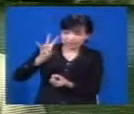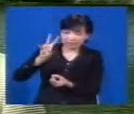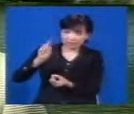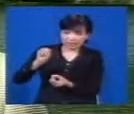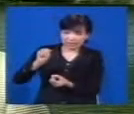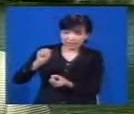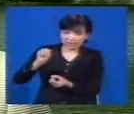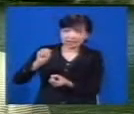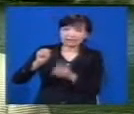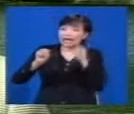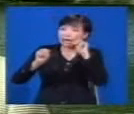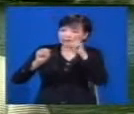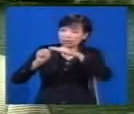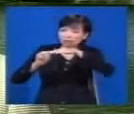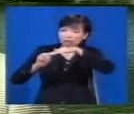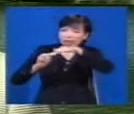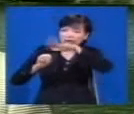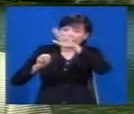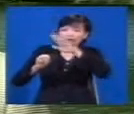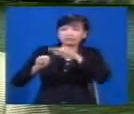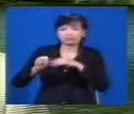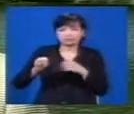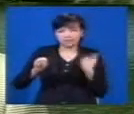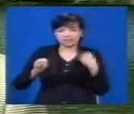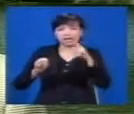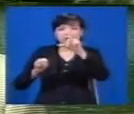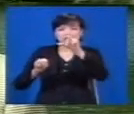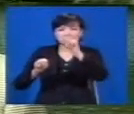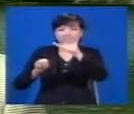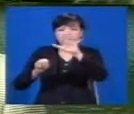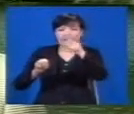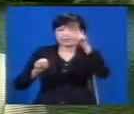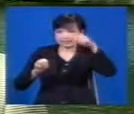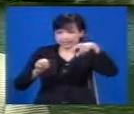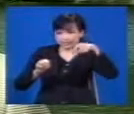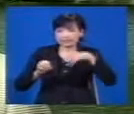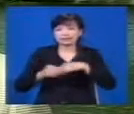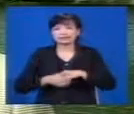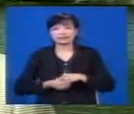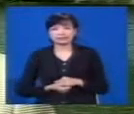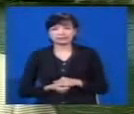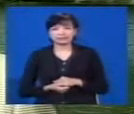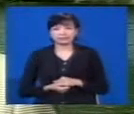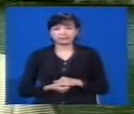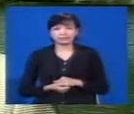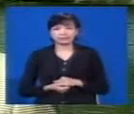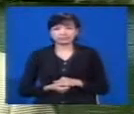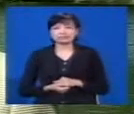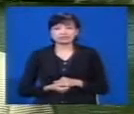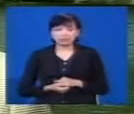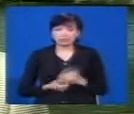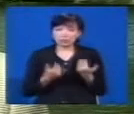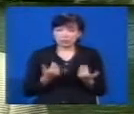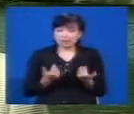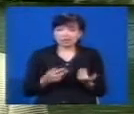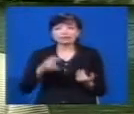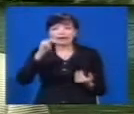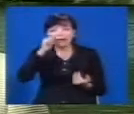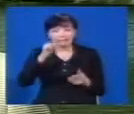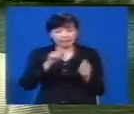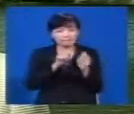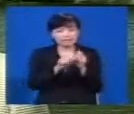เซนแต่ก็ต่ำกว่าเมื่อวานเนี่ย25เซนก็แปลว่าศรีมหาโพธิก็ลดศรีมหาโพธิเนี่ยก็ไหลไปที่อำเภอเมืองวันนี้น้ำอำเภอเ